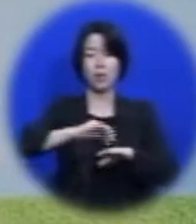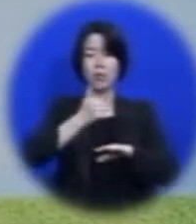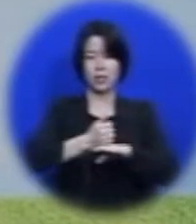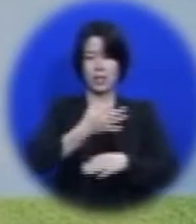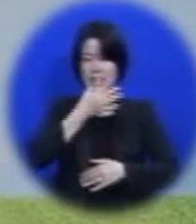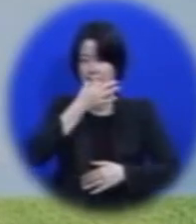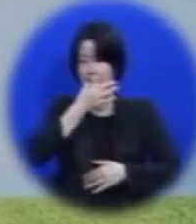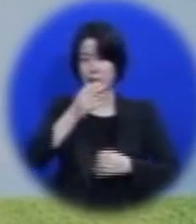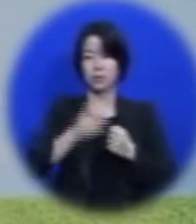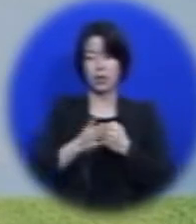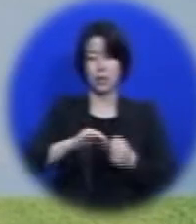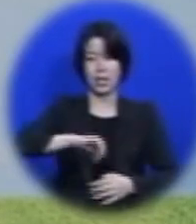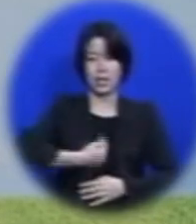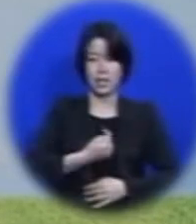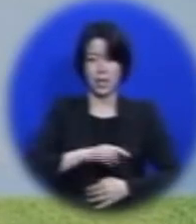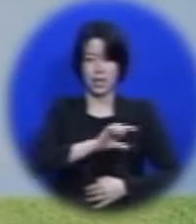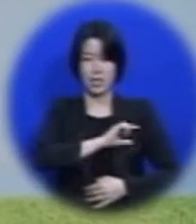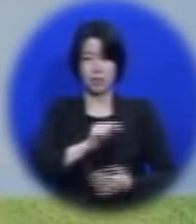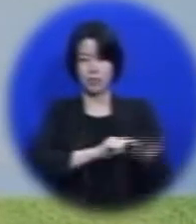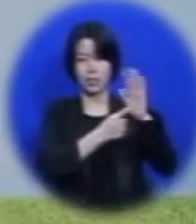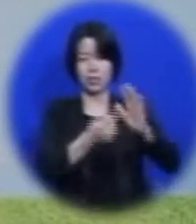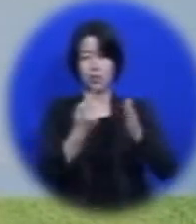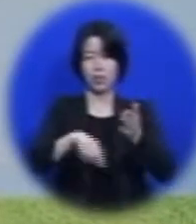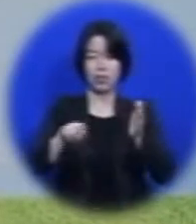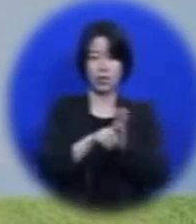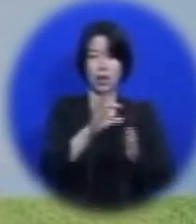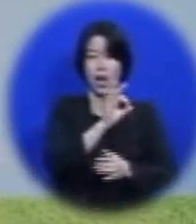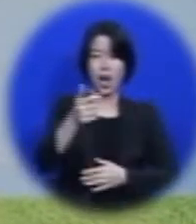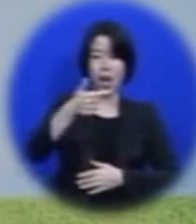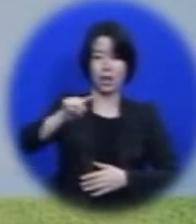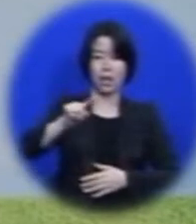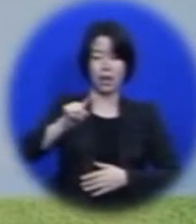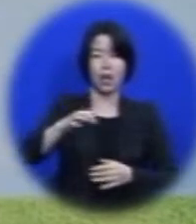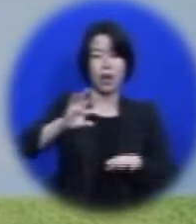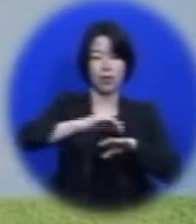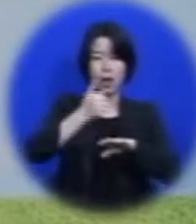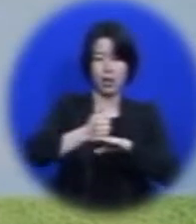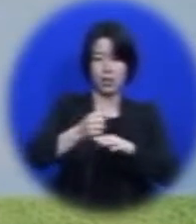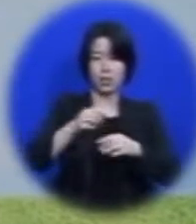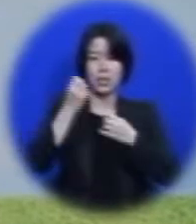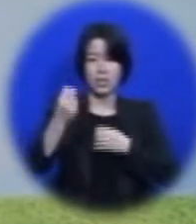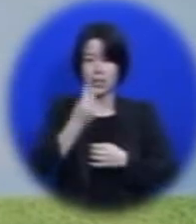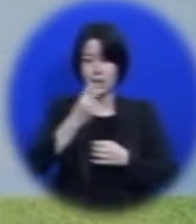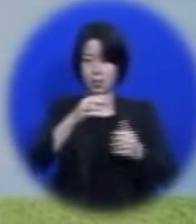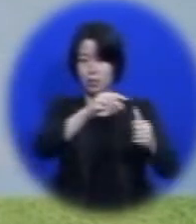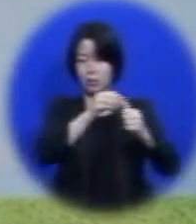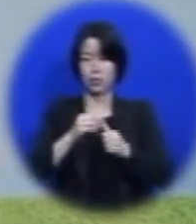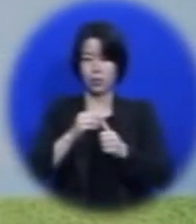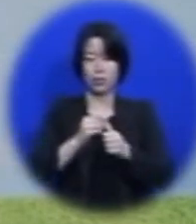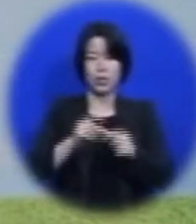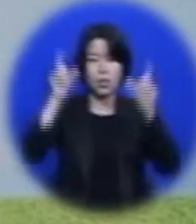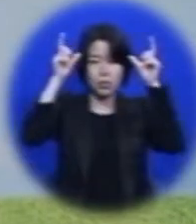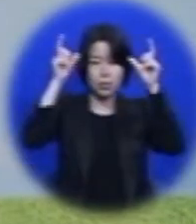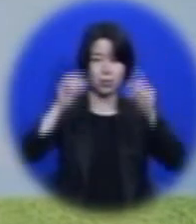욕심 때문에 자기 이름을 드러내려고 아각 왕을 생포해서 오고 소와 양떼를 끌고